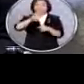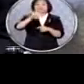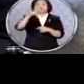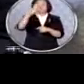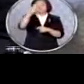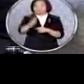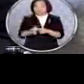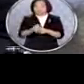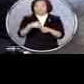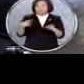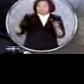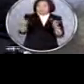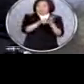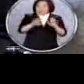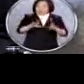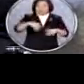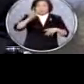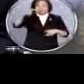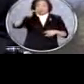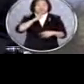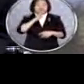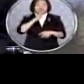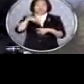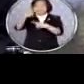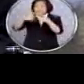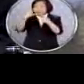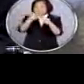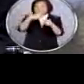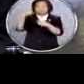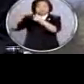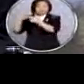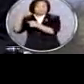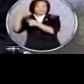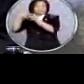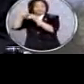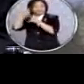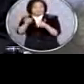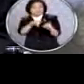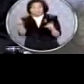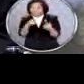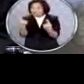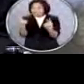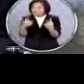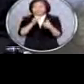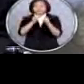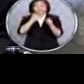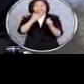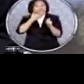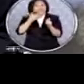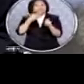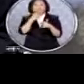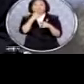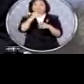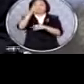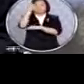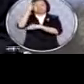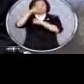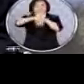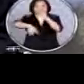是有史以来最高的额度。以我们四年来跟民进党四年相比，我们社会福利的预算占中央政府总预算